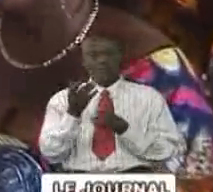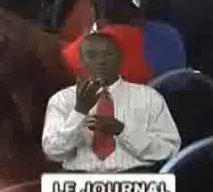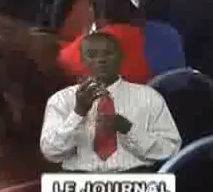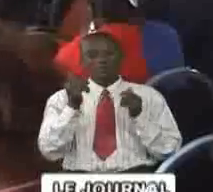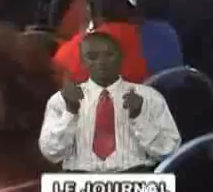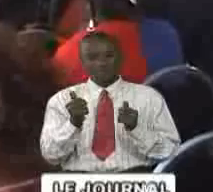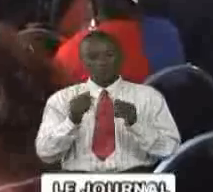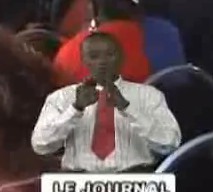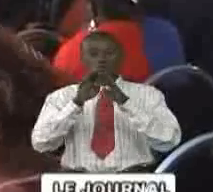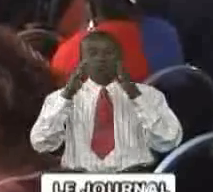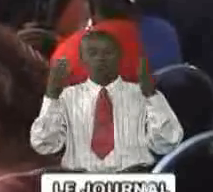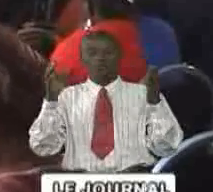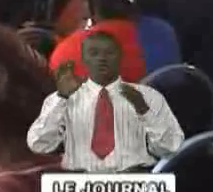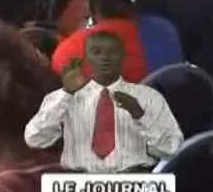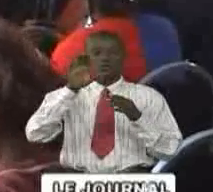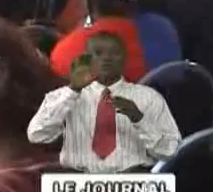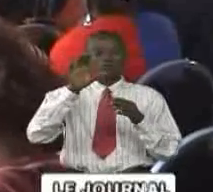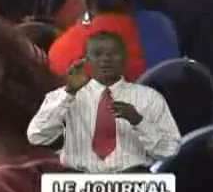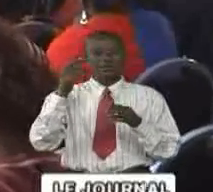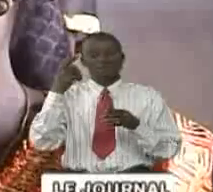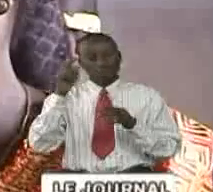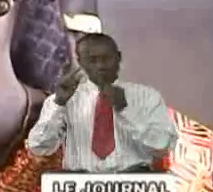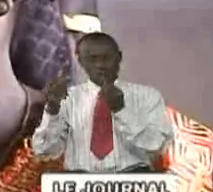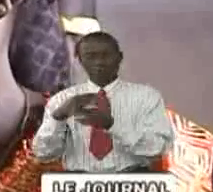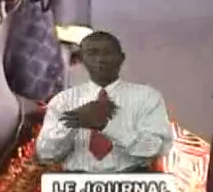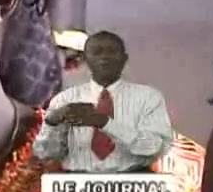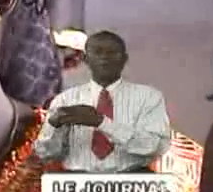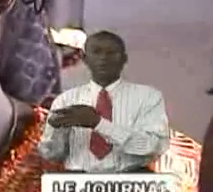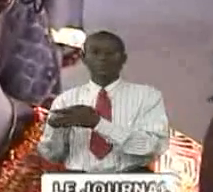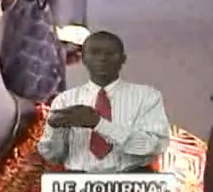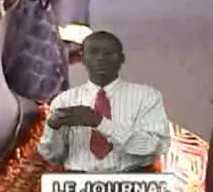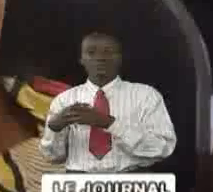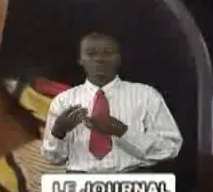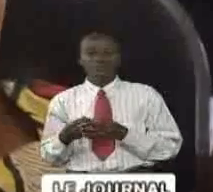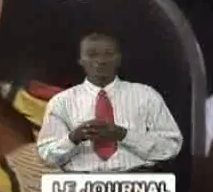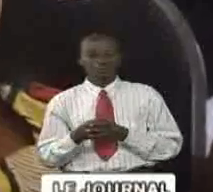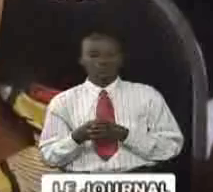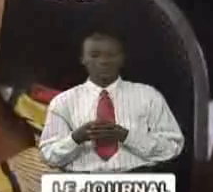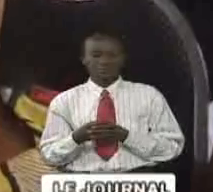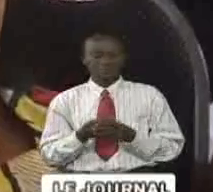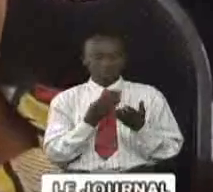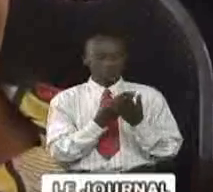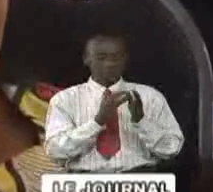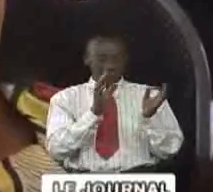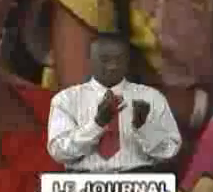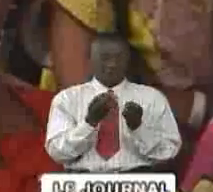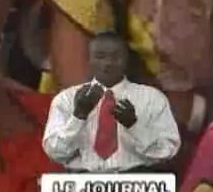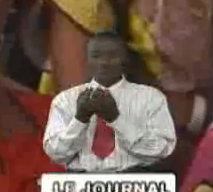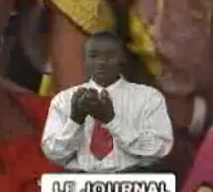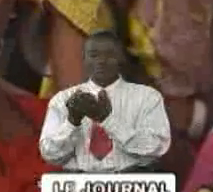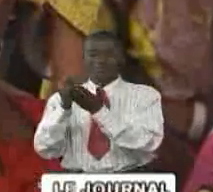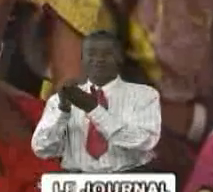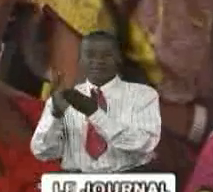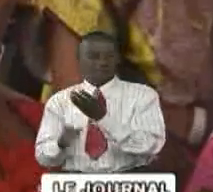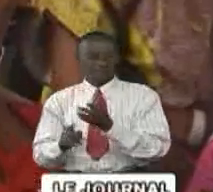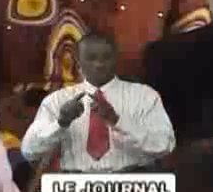comptes bancaires et une épargne suivie pour ne pas confondre les budgets familiales au budget d'investissement. Comme pour répondre urgemment à